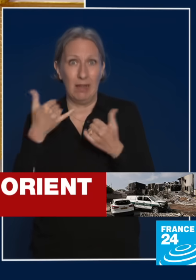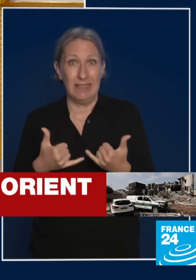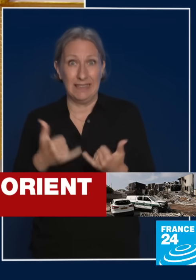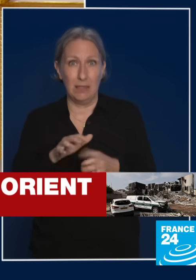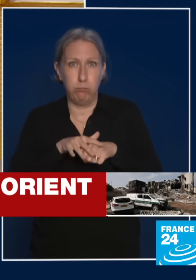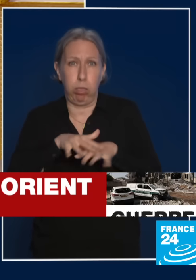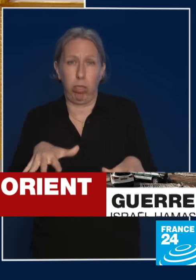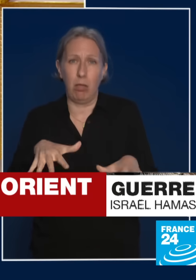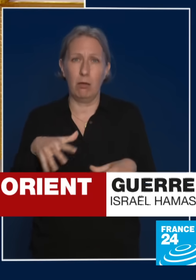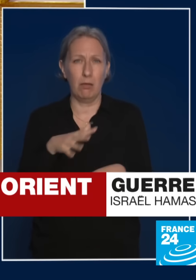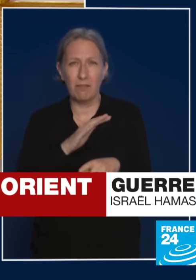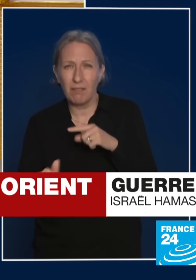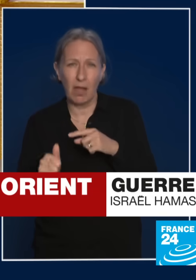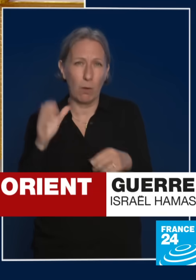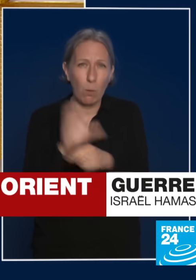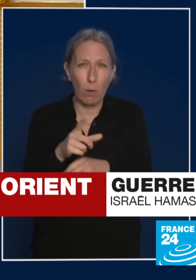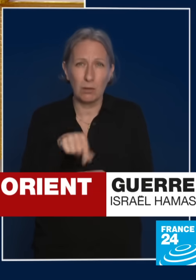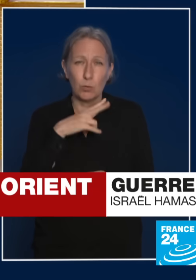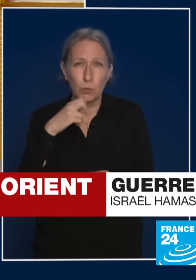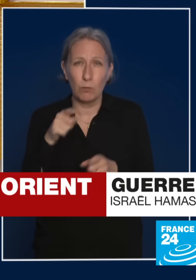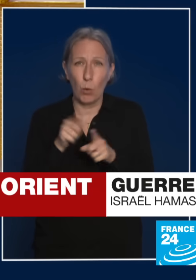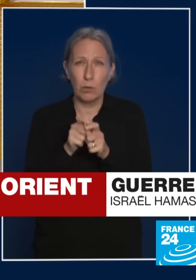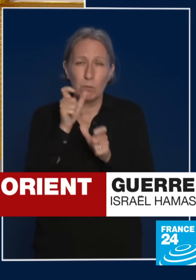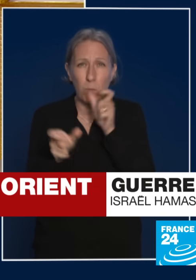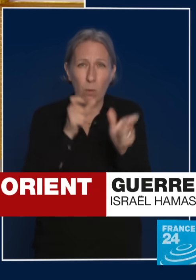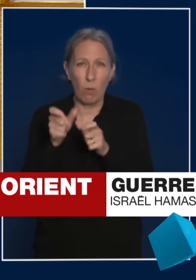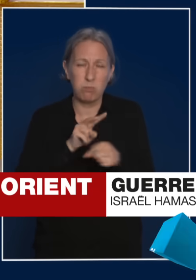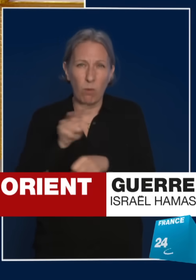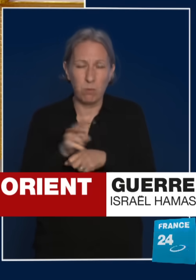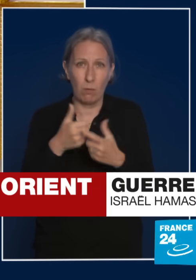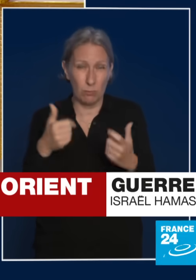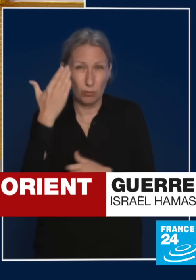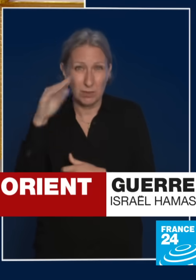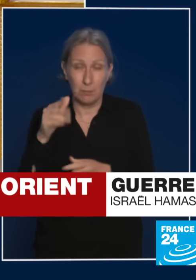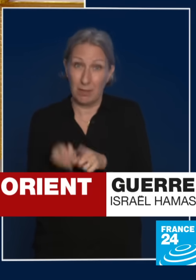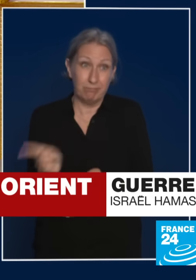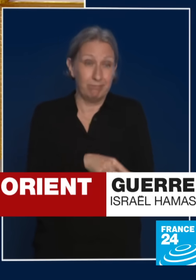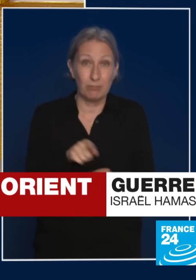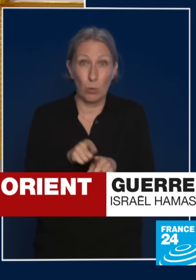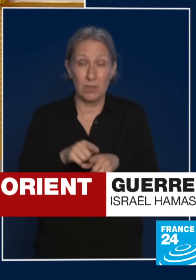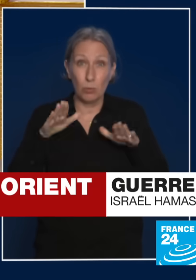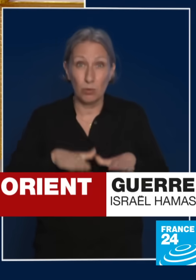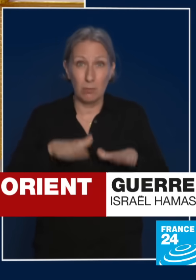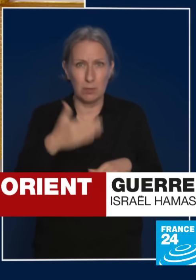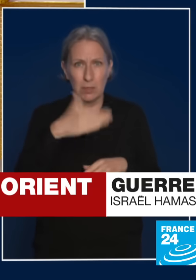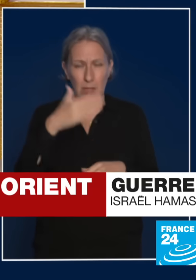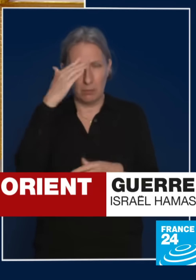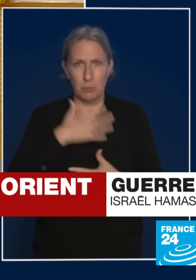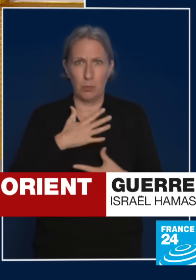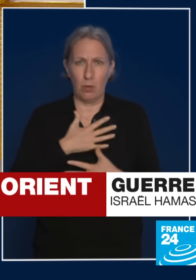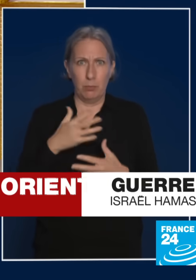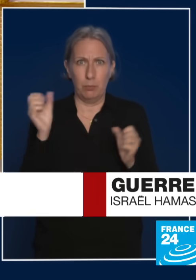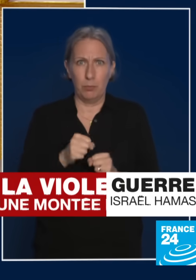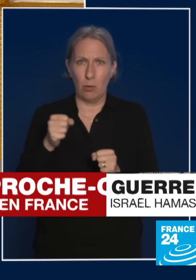d'actes qui les viseraient et je mesure aussi l'inquiétude de nos compatriotes de confession musulmane que les amalgames l'emportent sur la